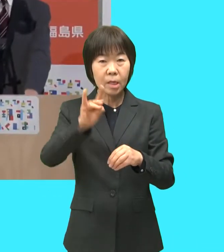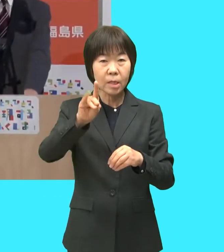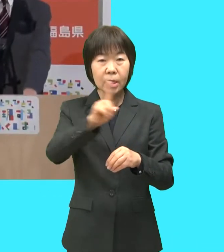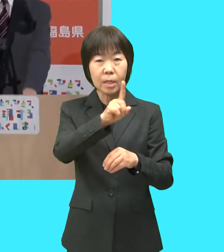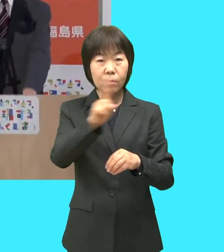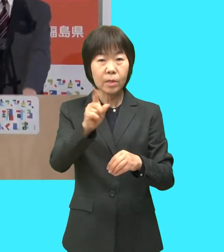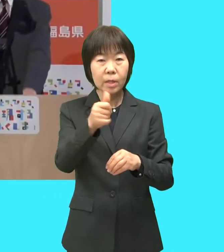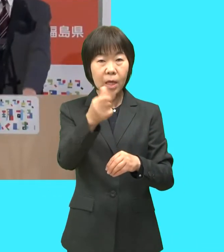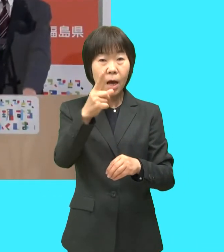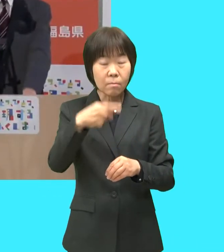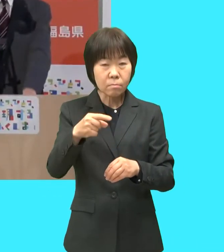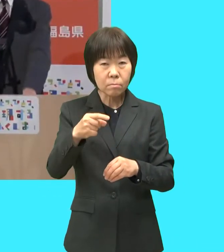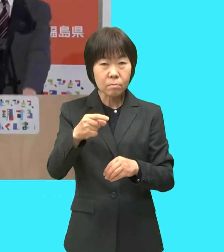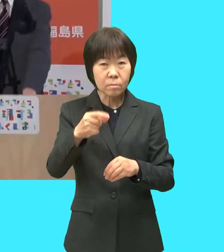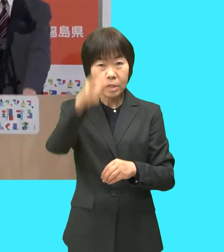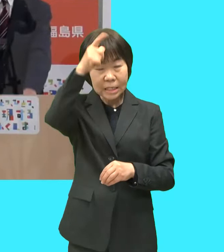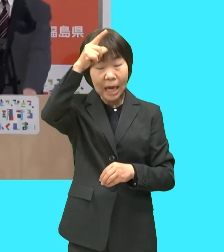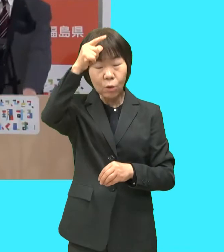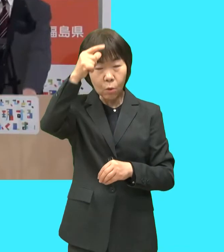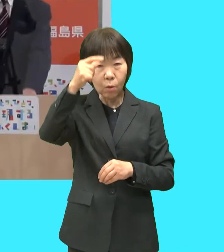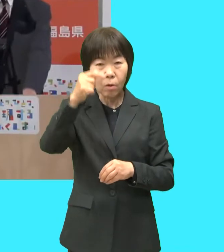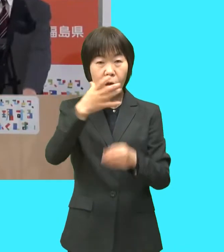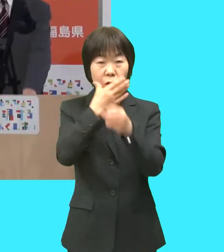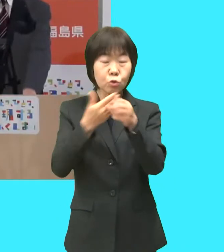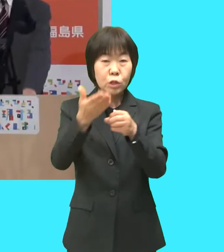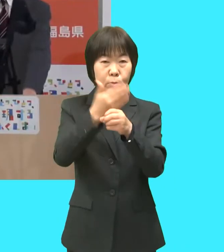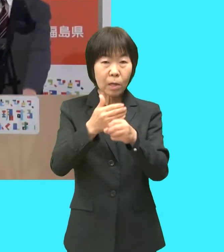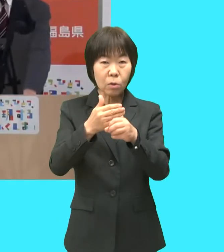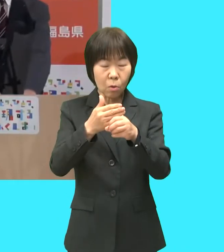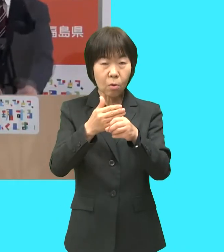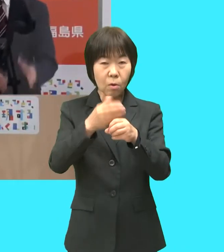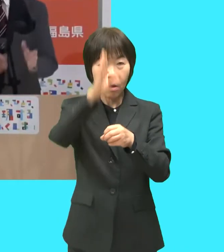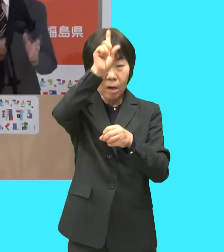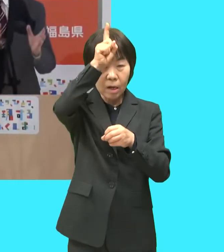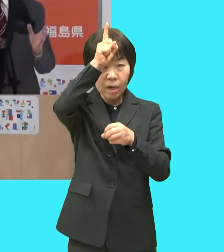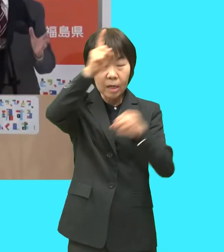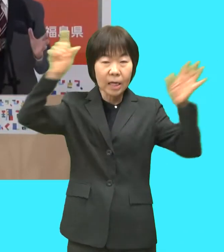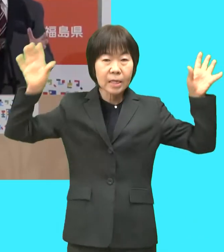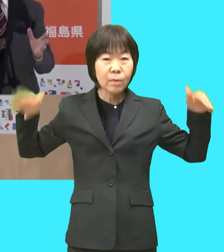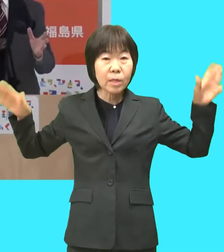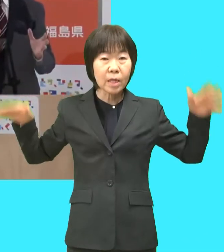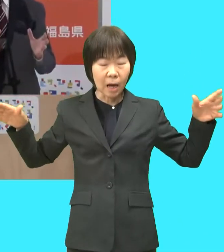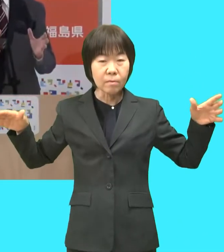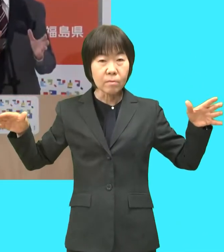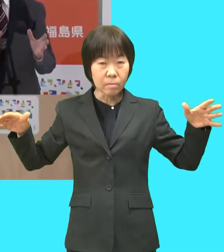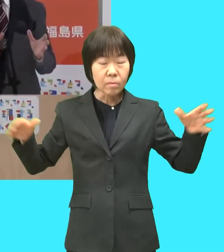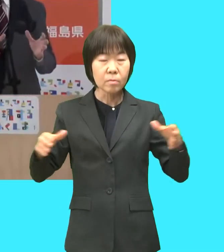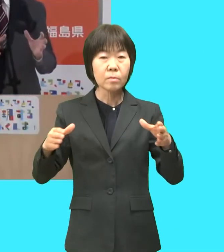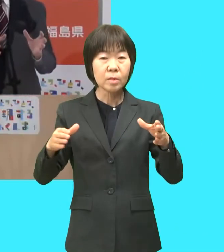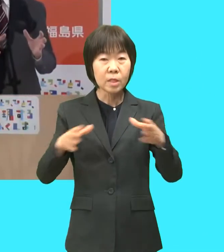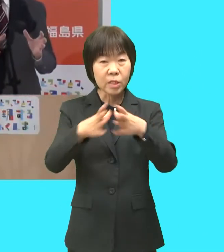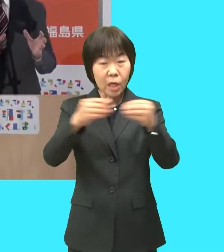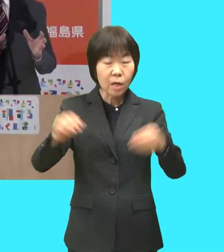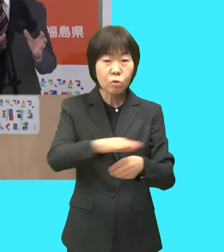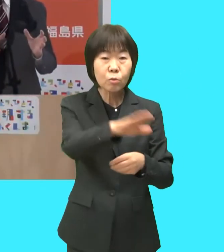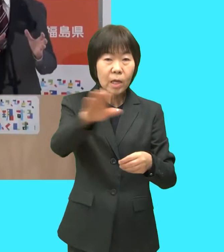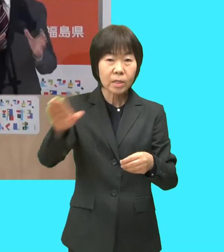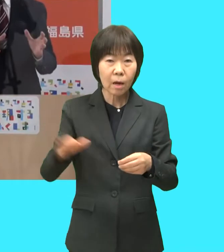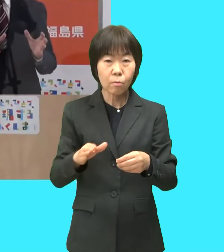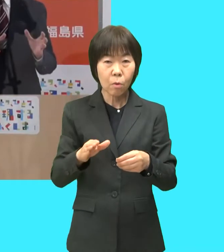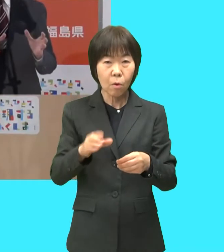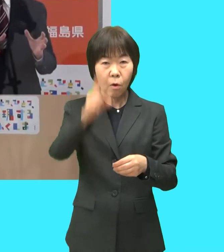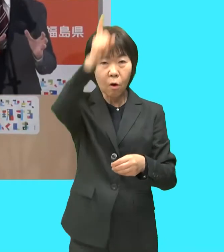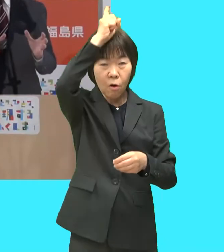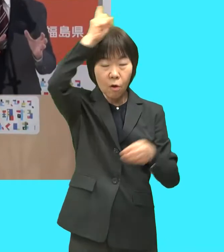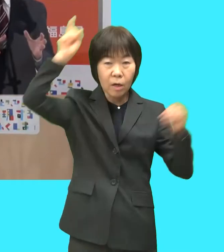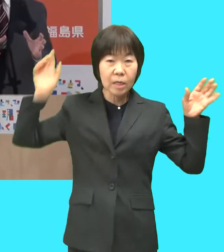福島のマスコットキャラクターキビタン、県民の皆さん、また結構全国の方でもですね、キビタンの存在知っている